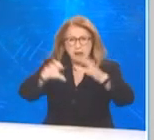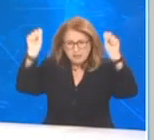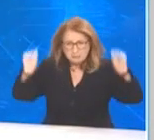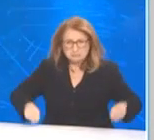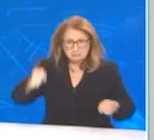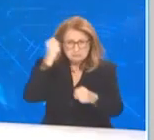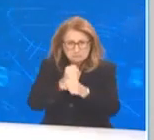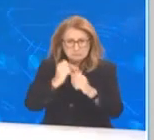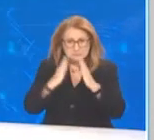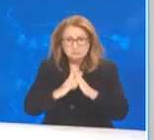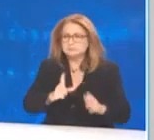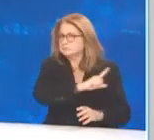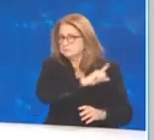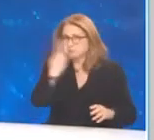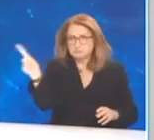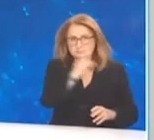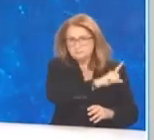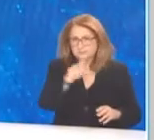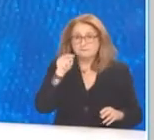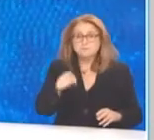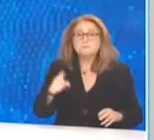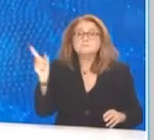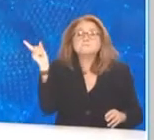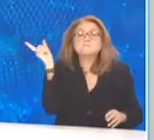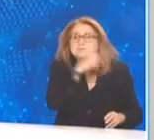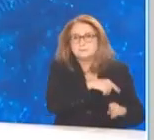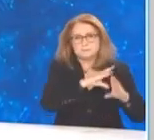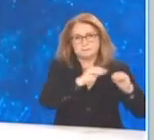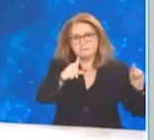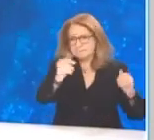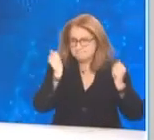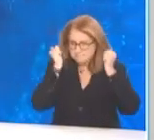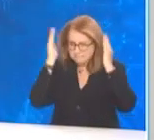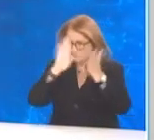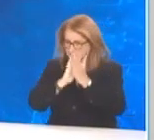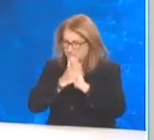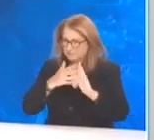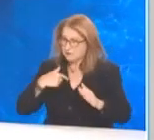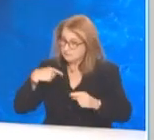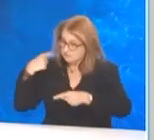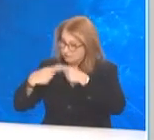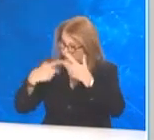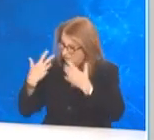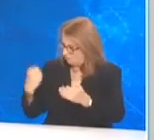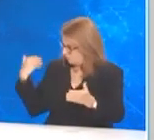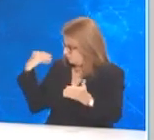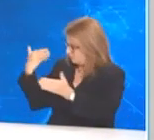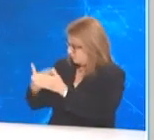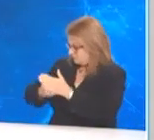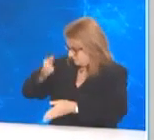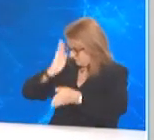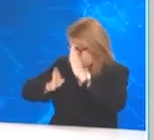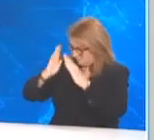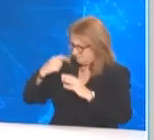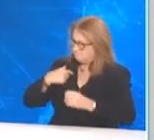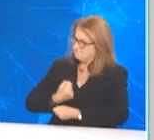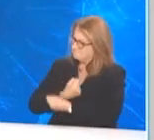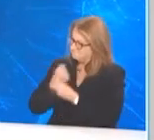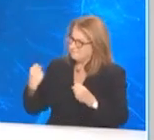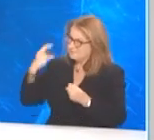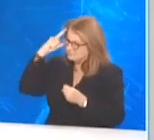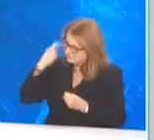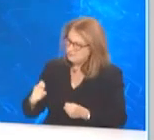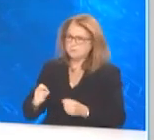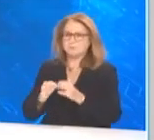εμπειρία μας έχει δώσει εργαλεία που μπορούμε σε επίπεδο υπερτοπικό ή τοπικό να δώσουμε λύσεις. Άρα